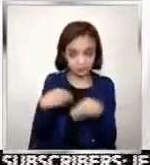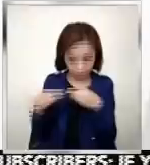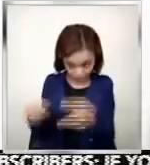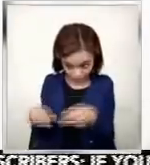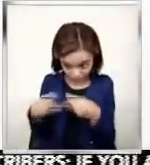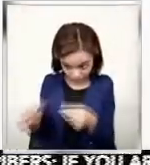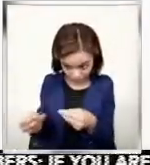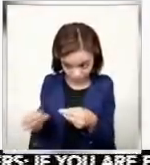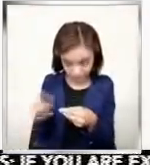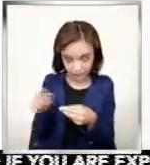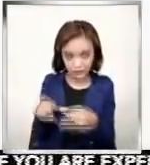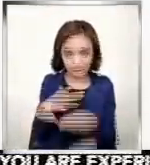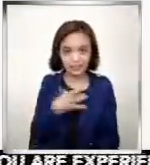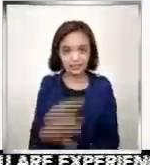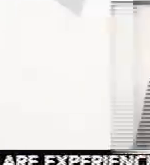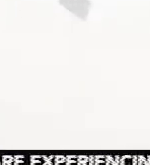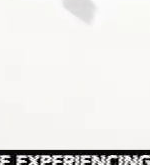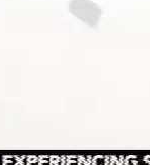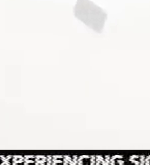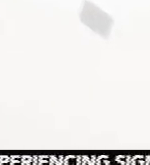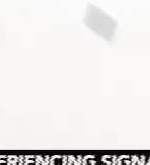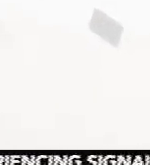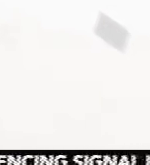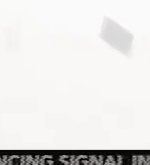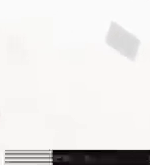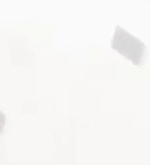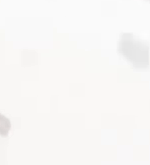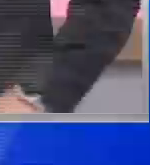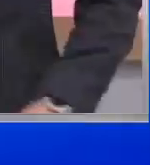Mav Gonzales, Nakatutok, 24 Oras.